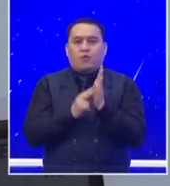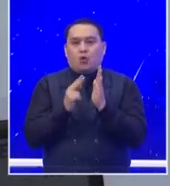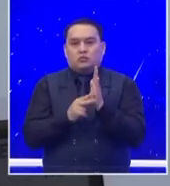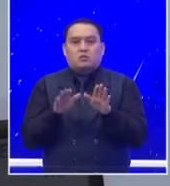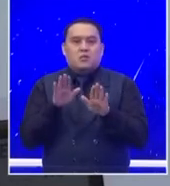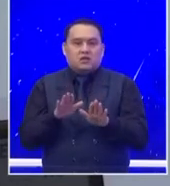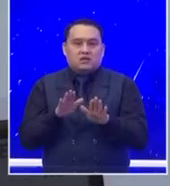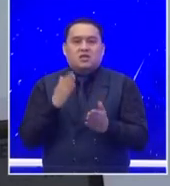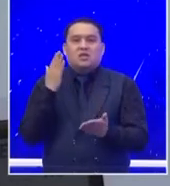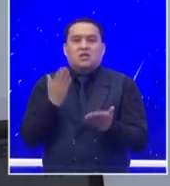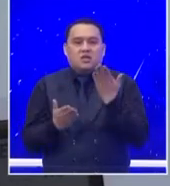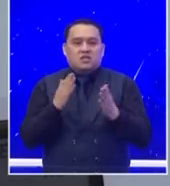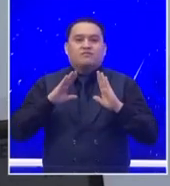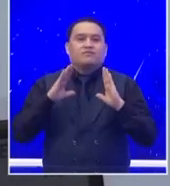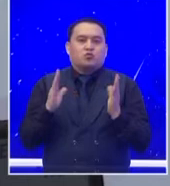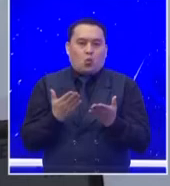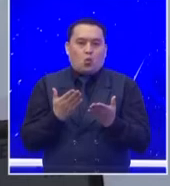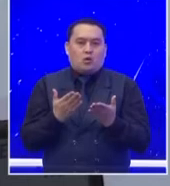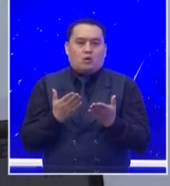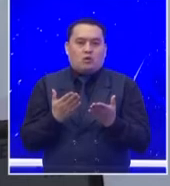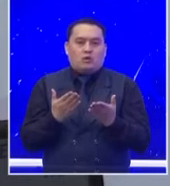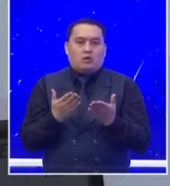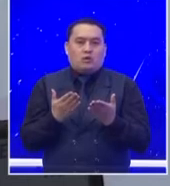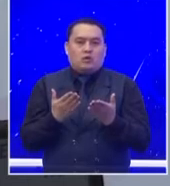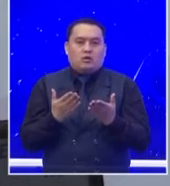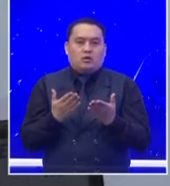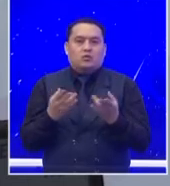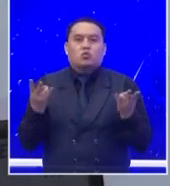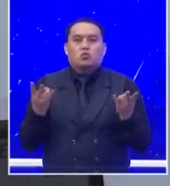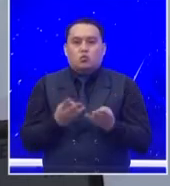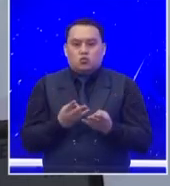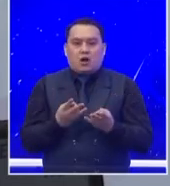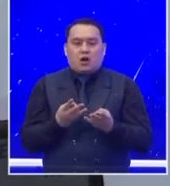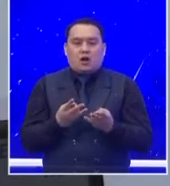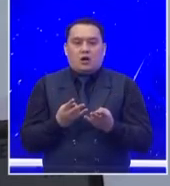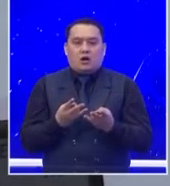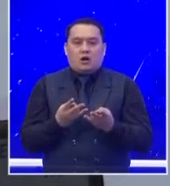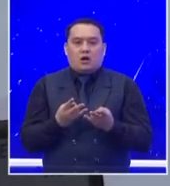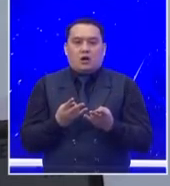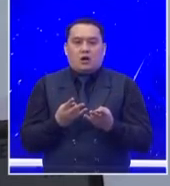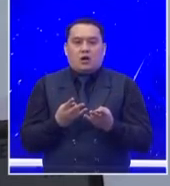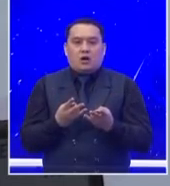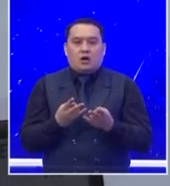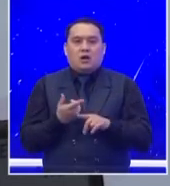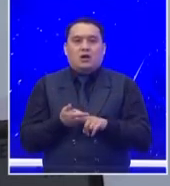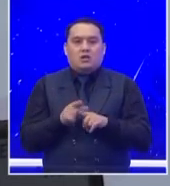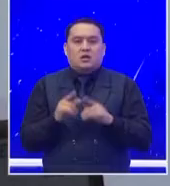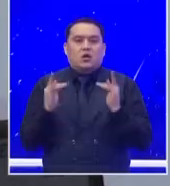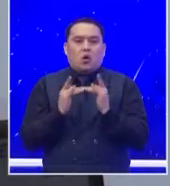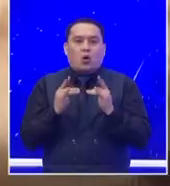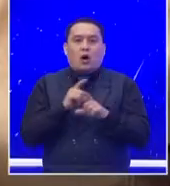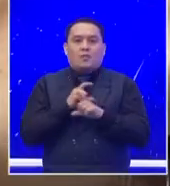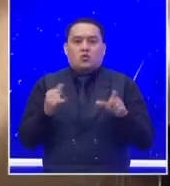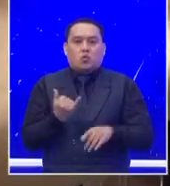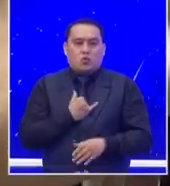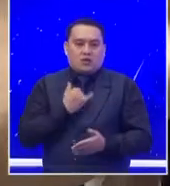коек. То есть если вдруг понадобится необходимость в разворачивании этих коек, то есть эти объекты у